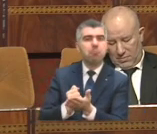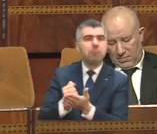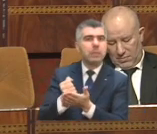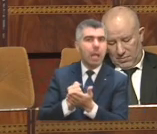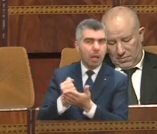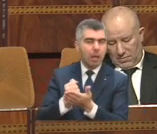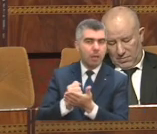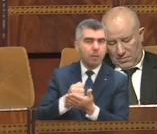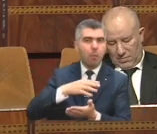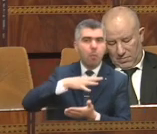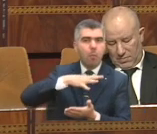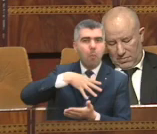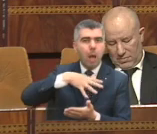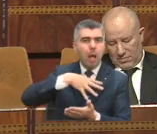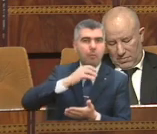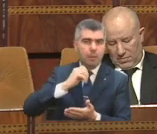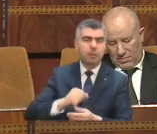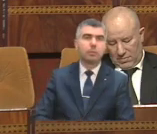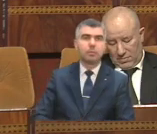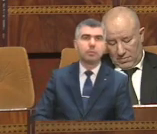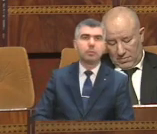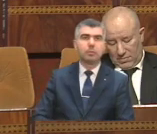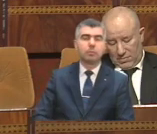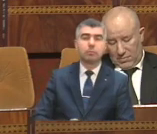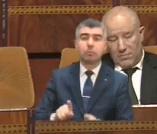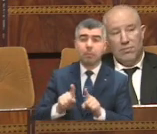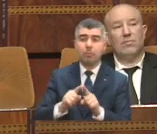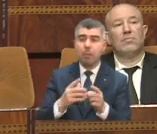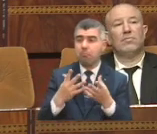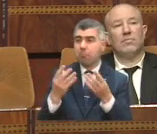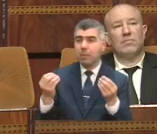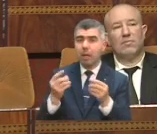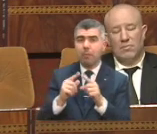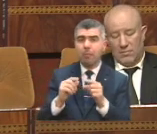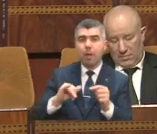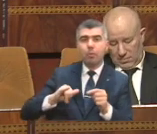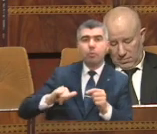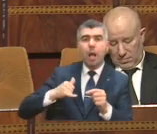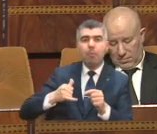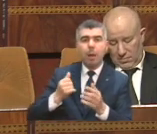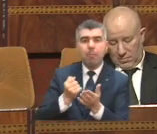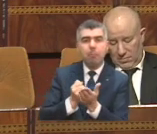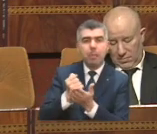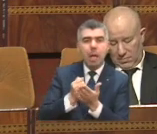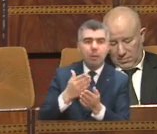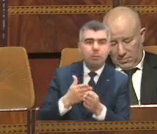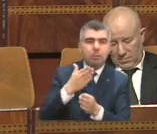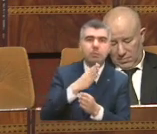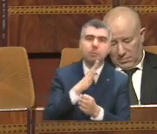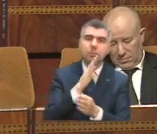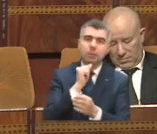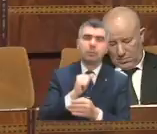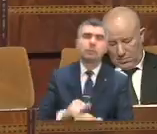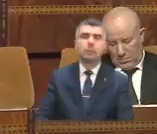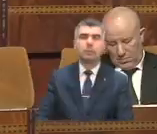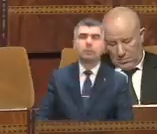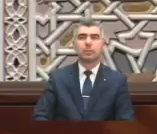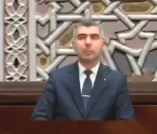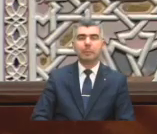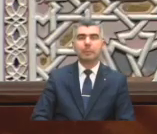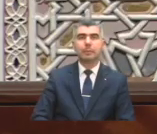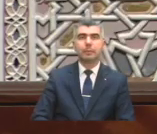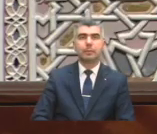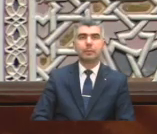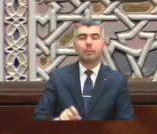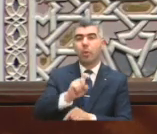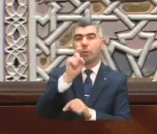في المباراة المقبلة، وبالتالي حرمان فئة عريضة من الشباب من اجتياز المباراة. وشكرا. هل